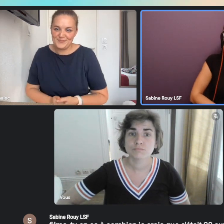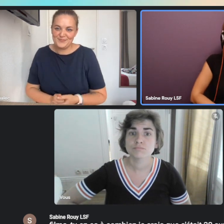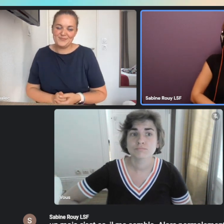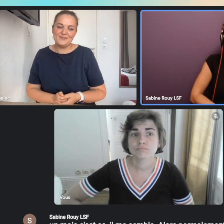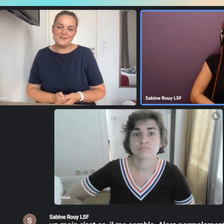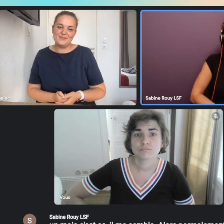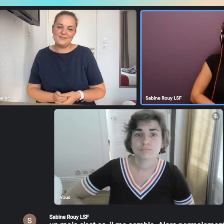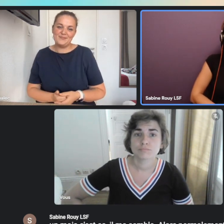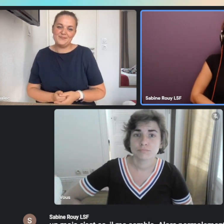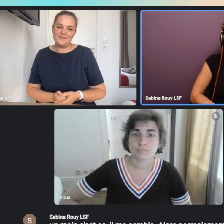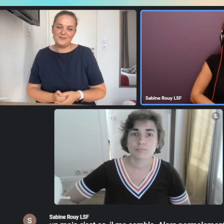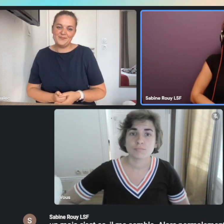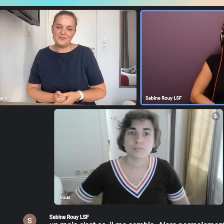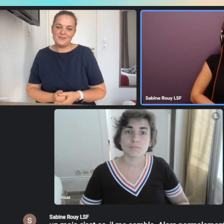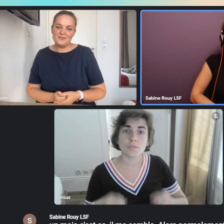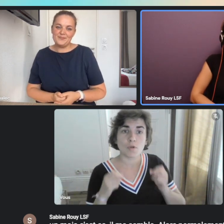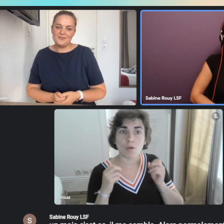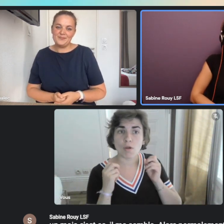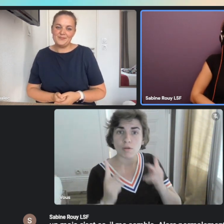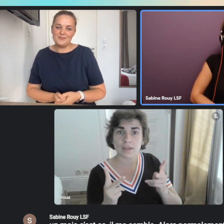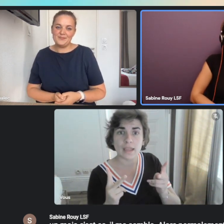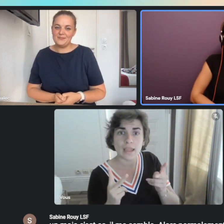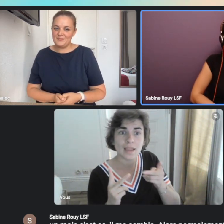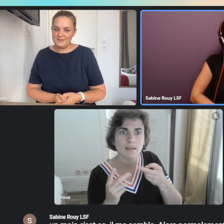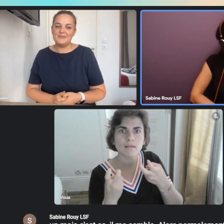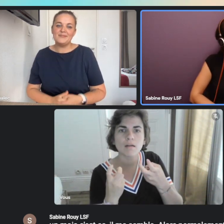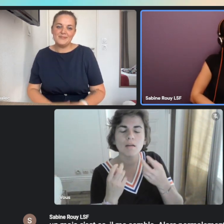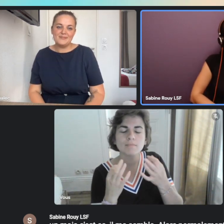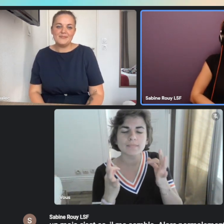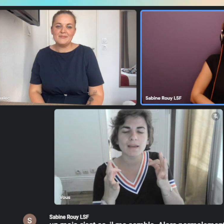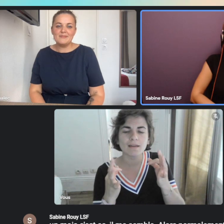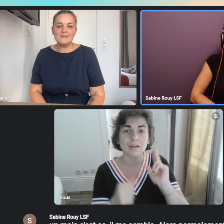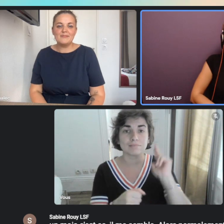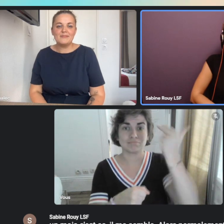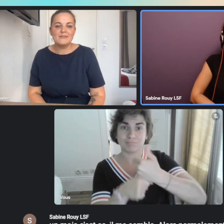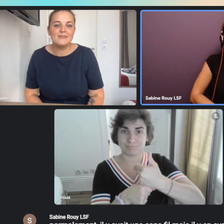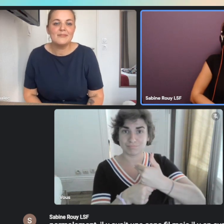pas forcément partagé avec, les gens. D'accord, OK.